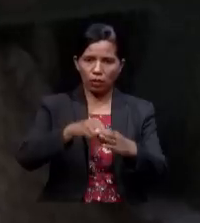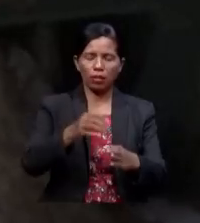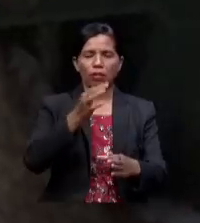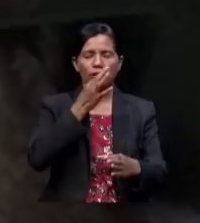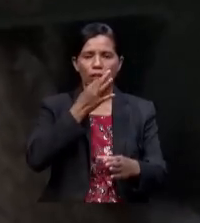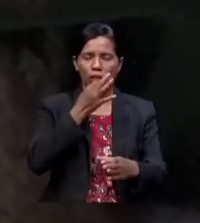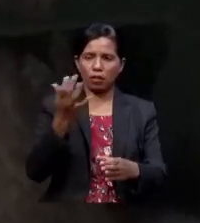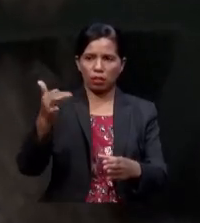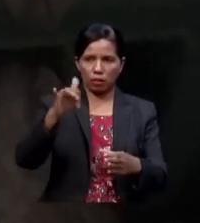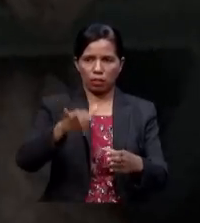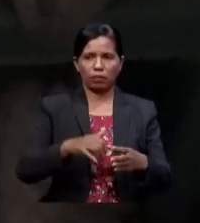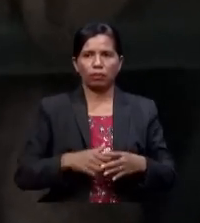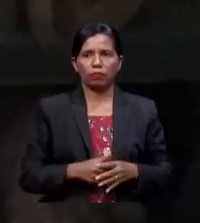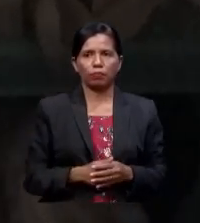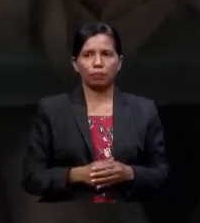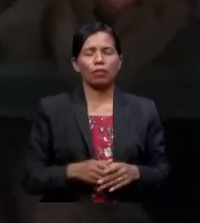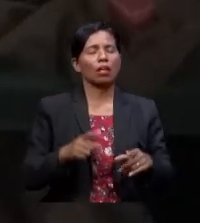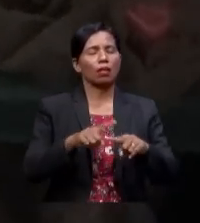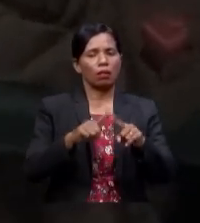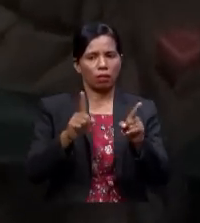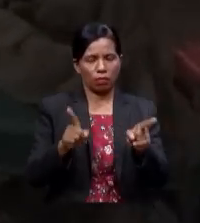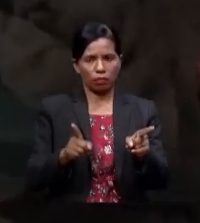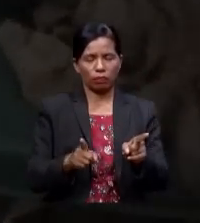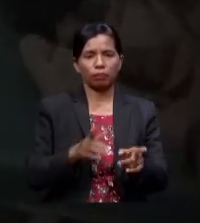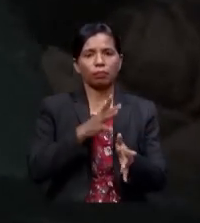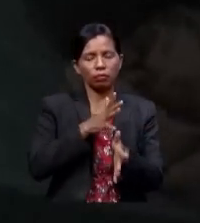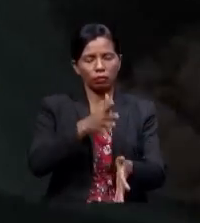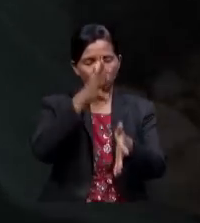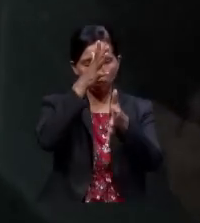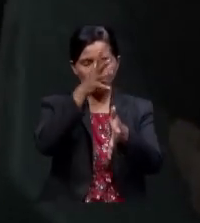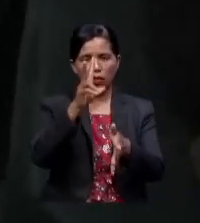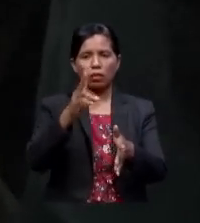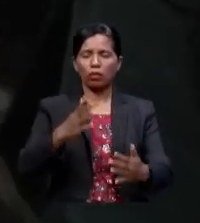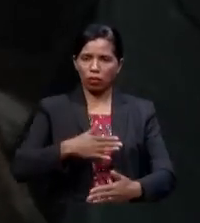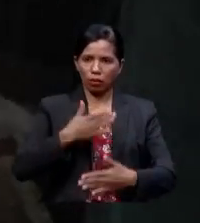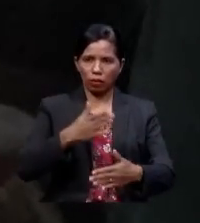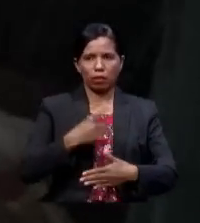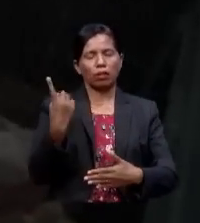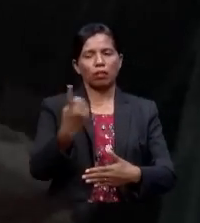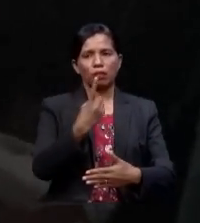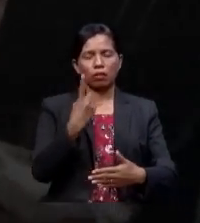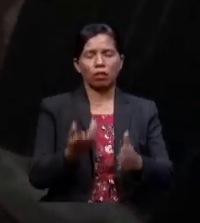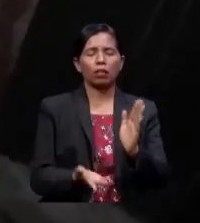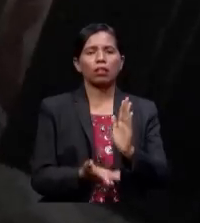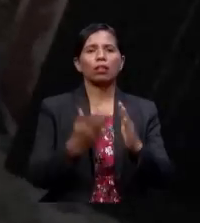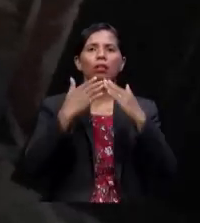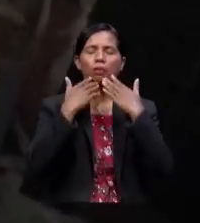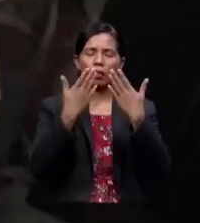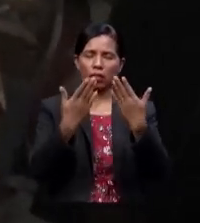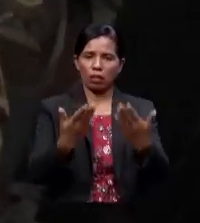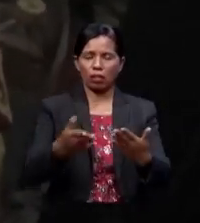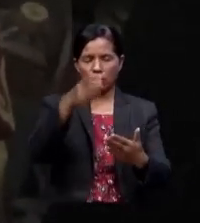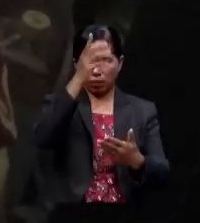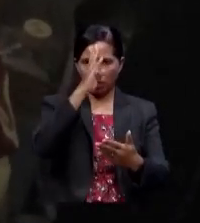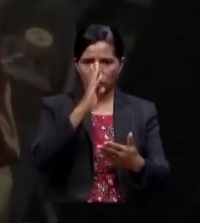sira. Mai be, avô na rua contente na fatin. Hasai agradecimento ba